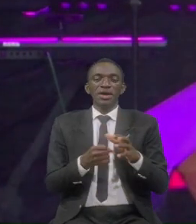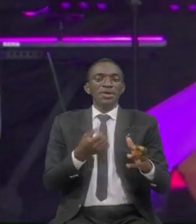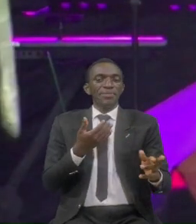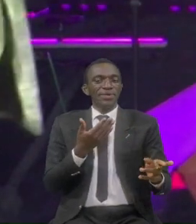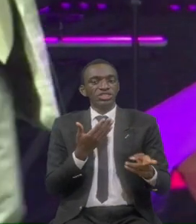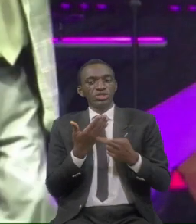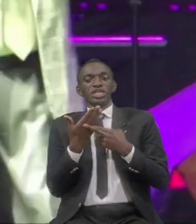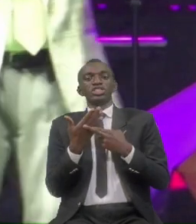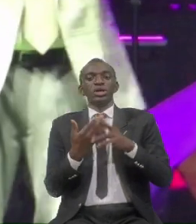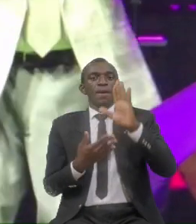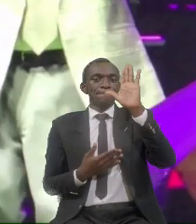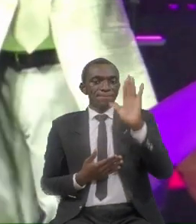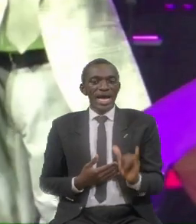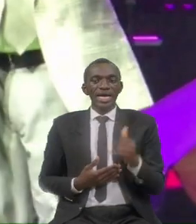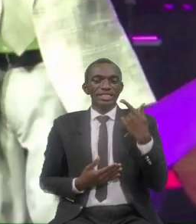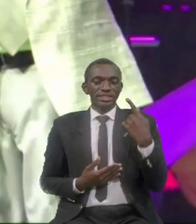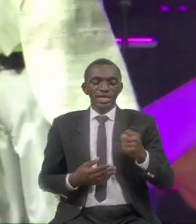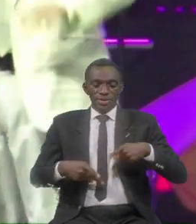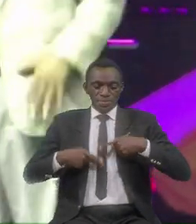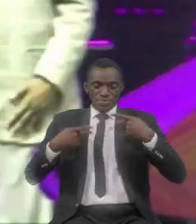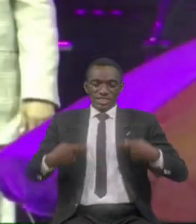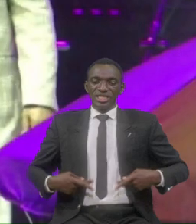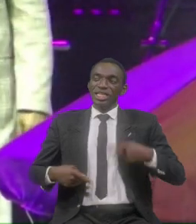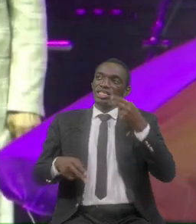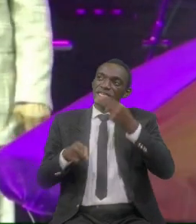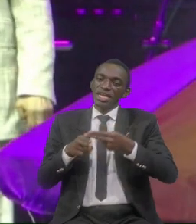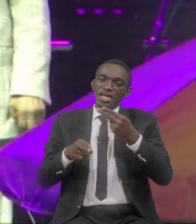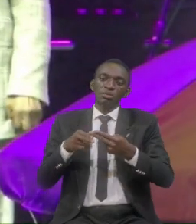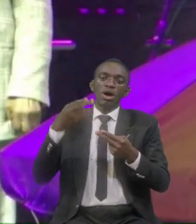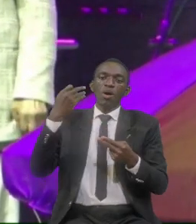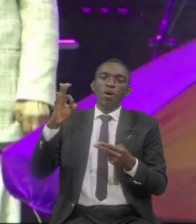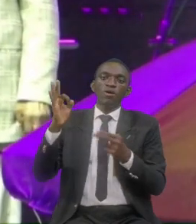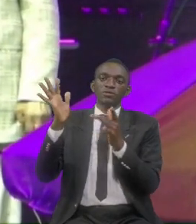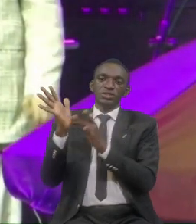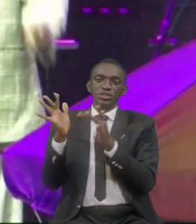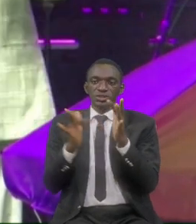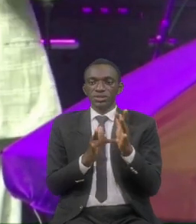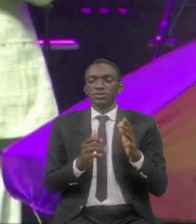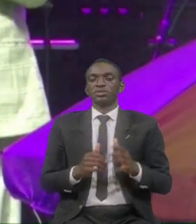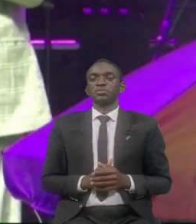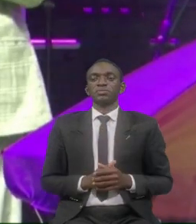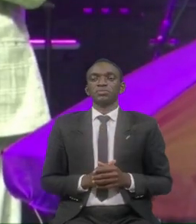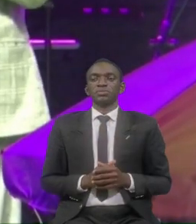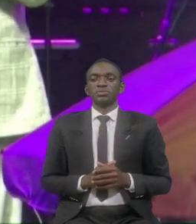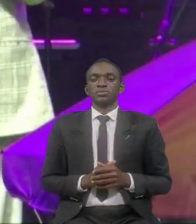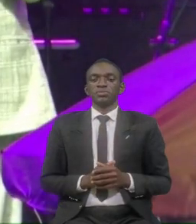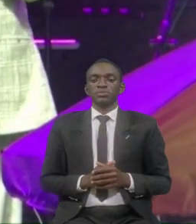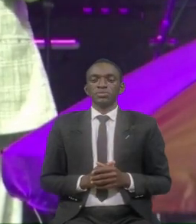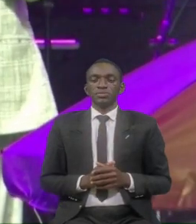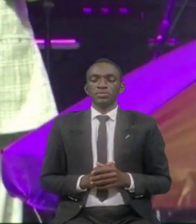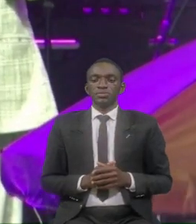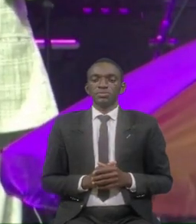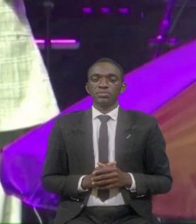by the priestly name of Jesus. Ang iyang gipangayo, ang iyang gipangako